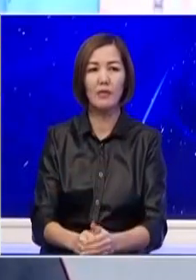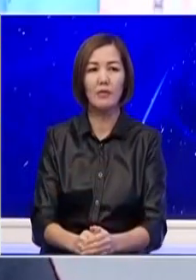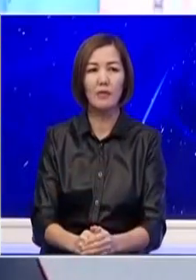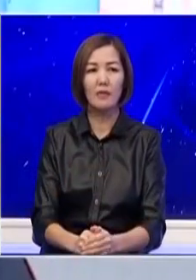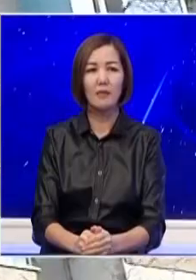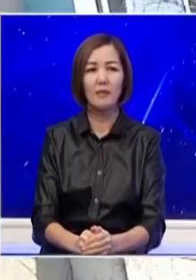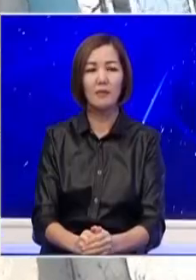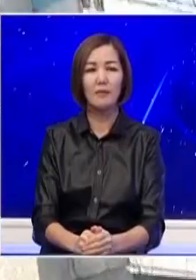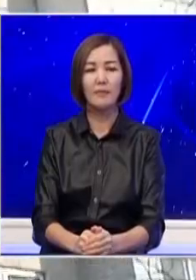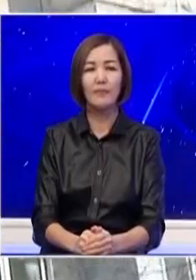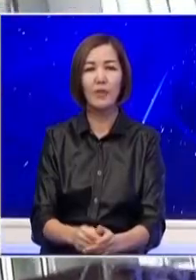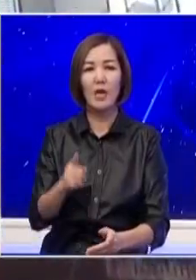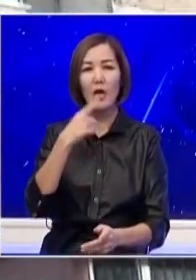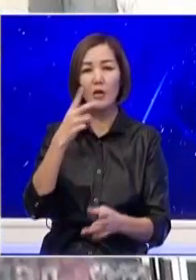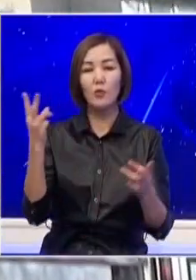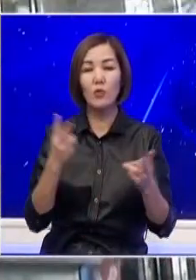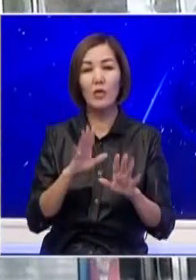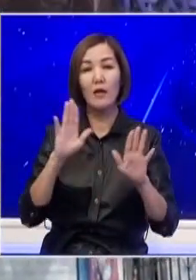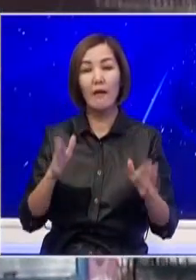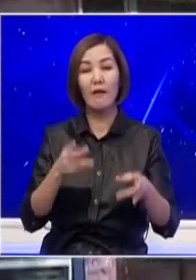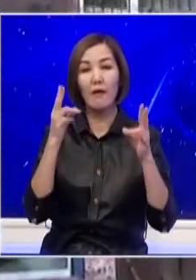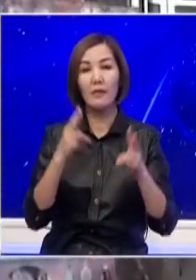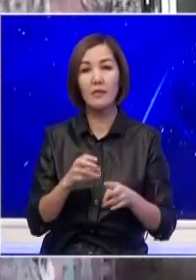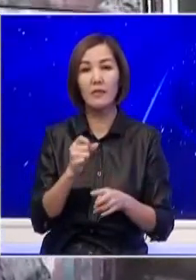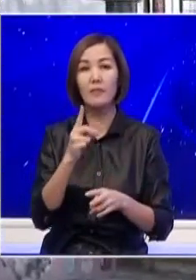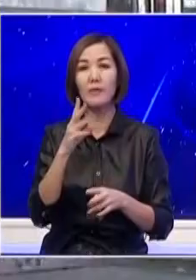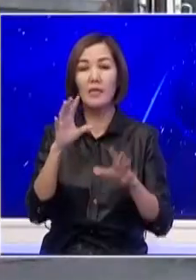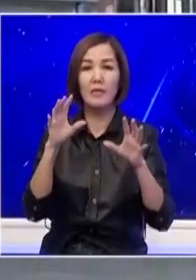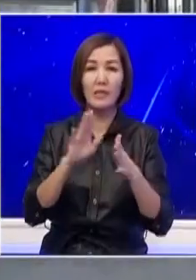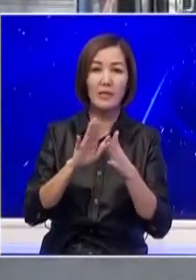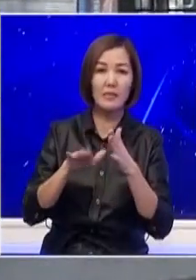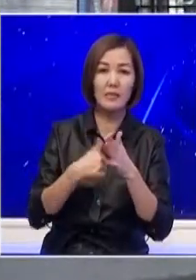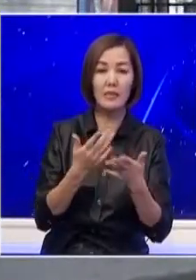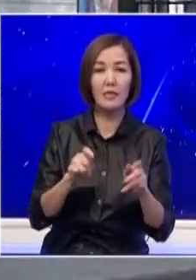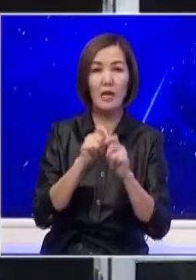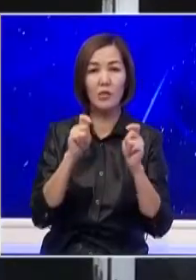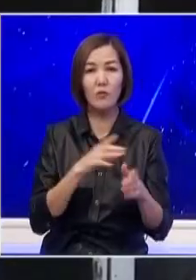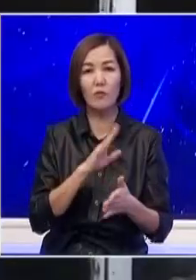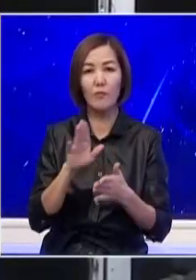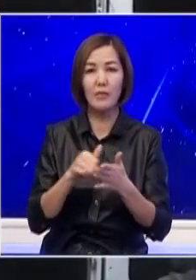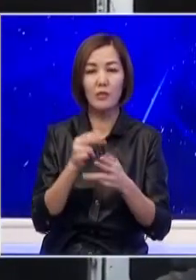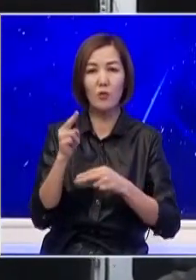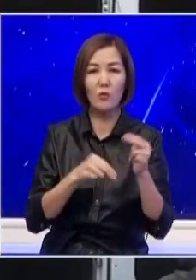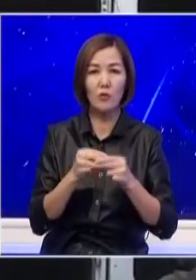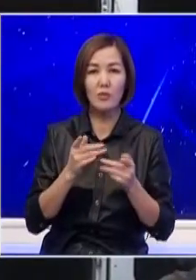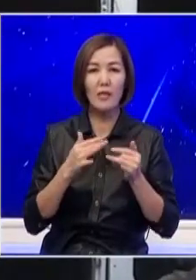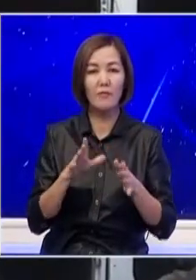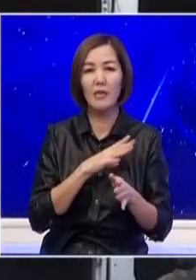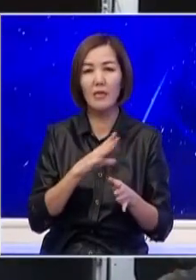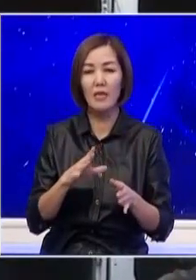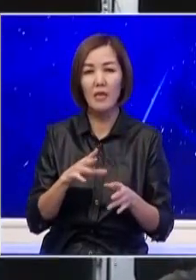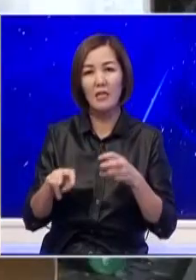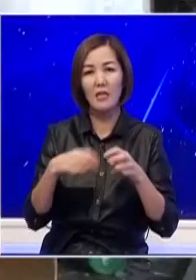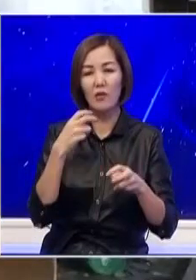көмектесті. Айта кетсек, айтып келмейтін апат қаладағы бір талай заңсыздықтың бетін ашып отыр. Басты мәселе құрылыс талаптары